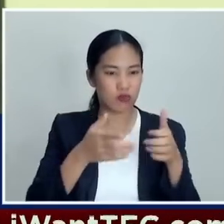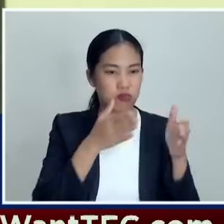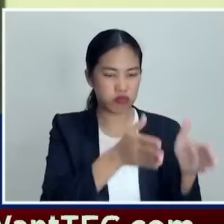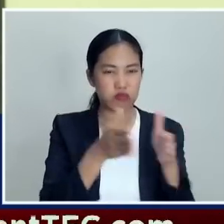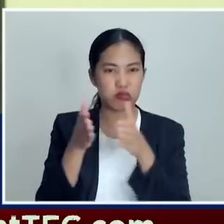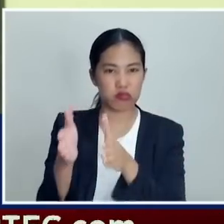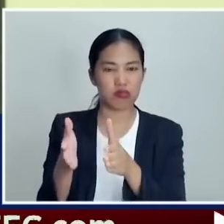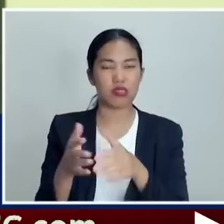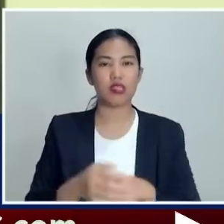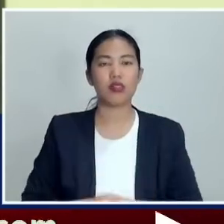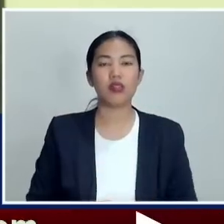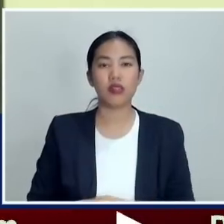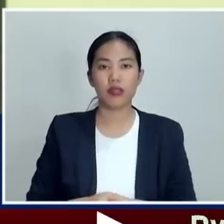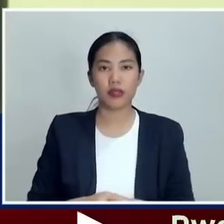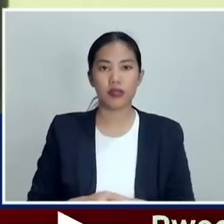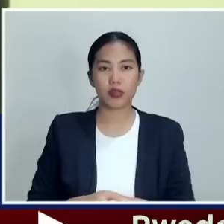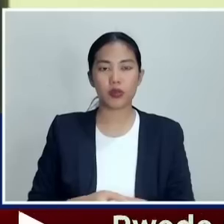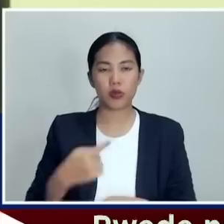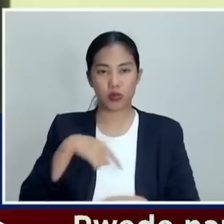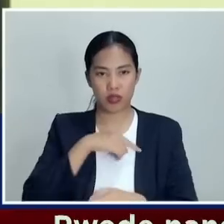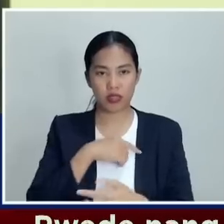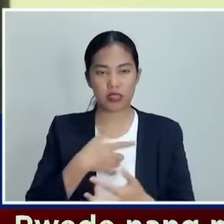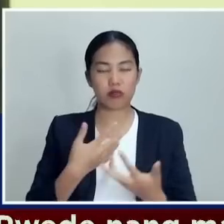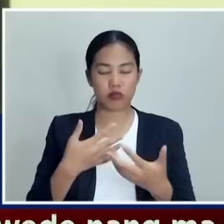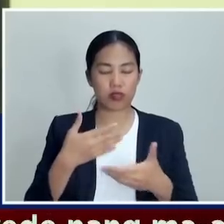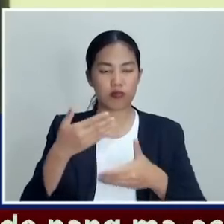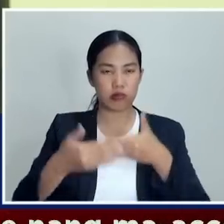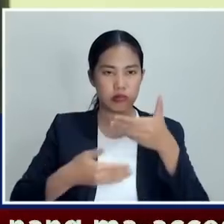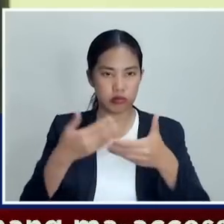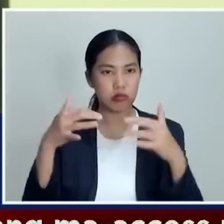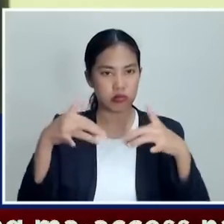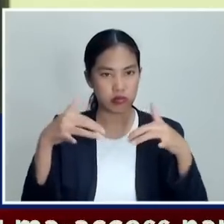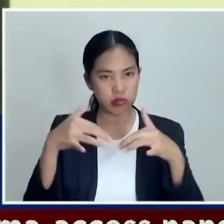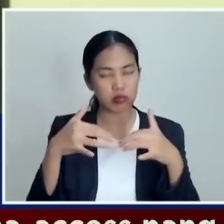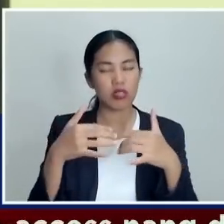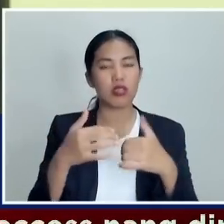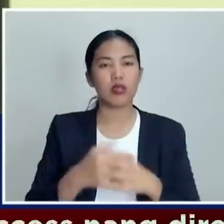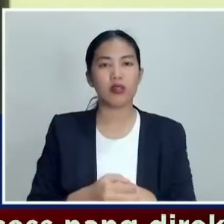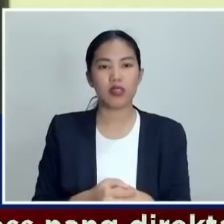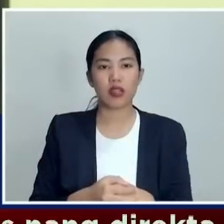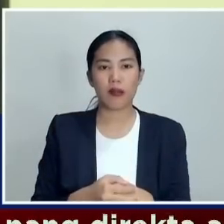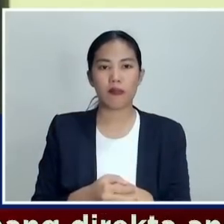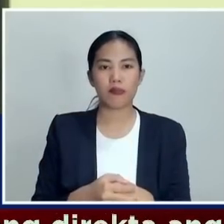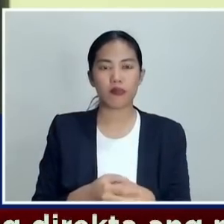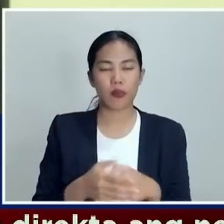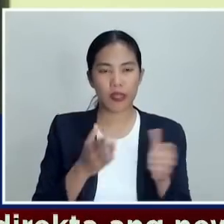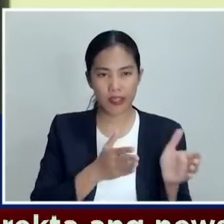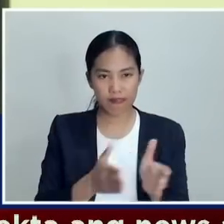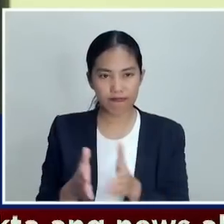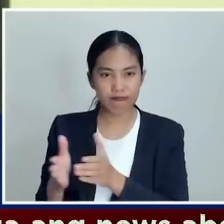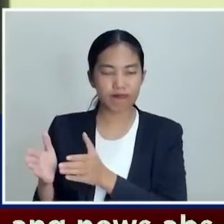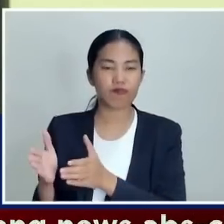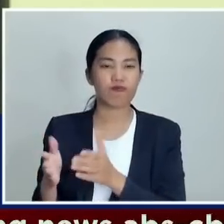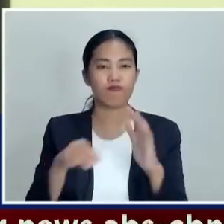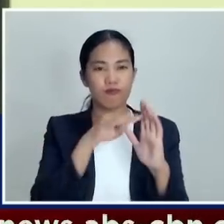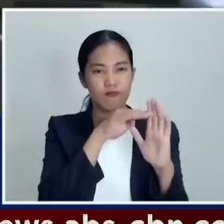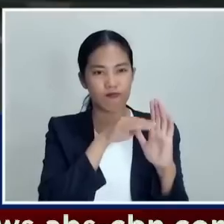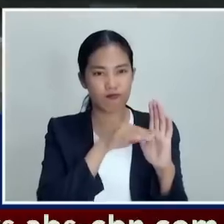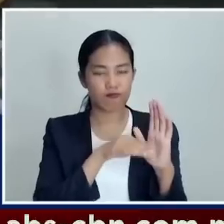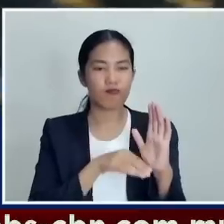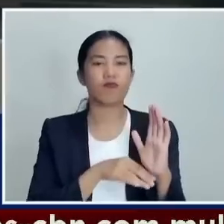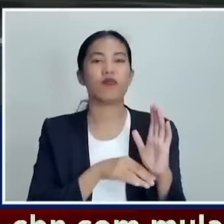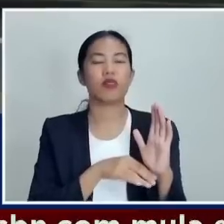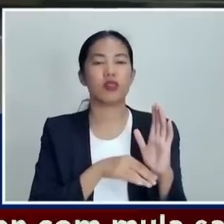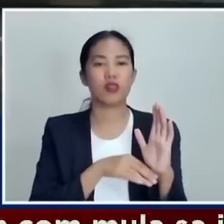po ayusin po yung mechanics nung scheme ng fare